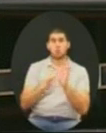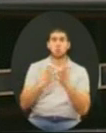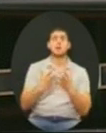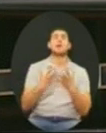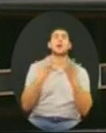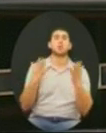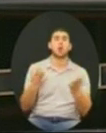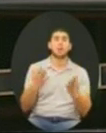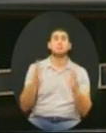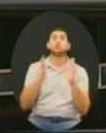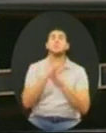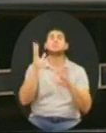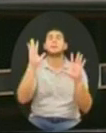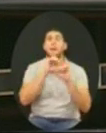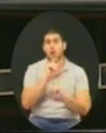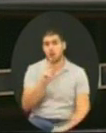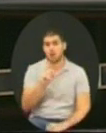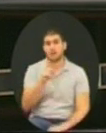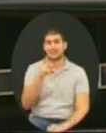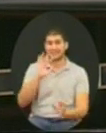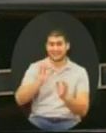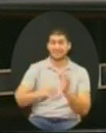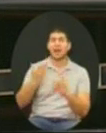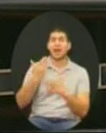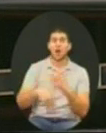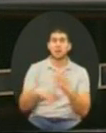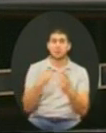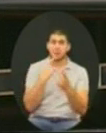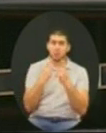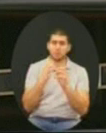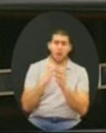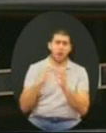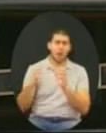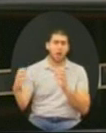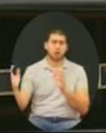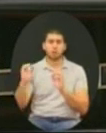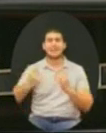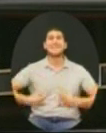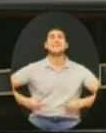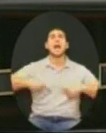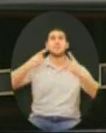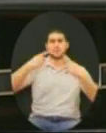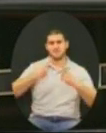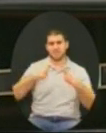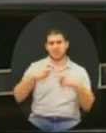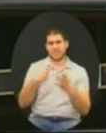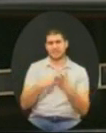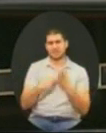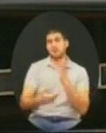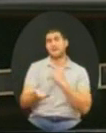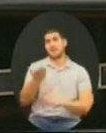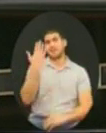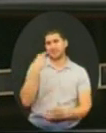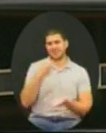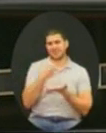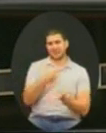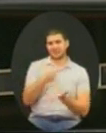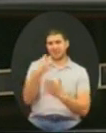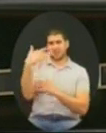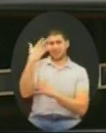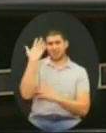סעיף בחצות הלילה. זה הסעיף האחרון בדיונים ארוכים מאוד של ימים בוועדת הכספים לקראת תקציב